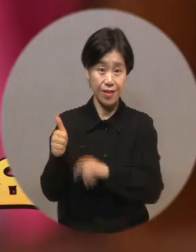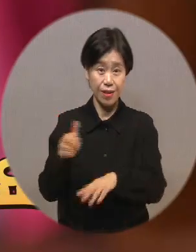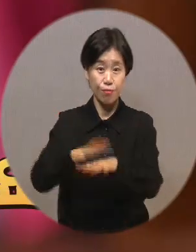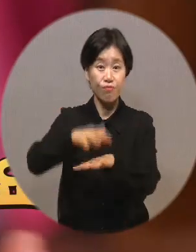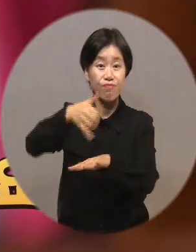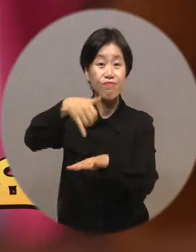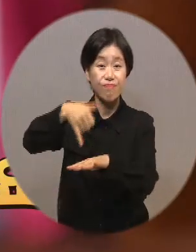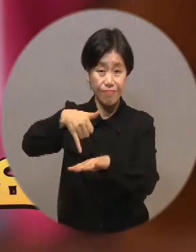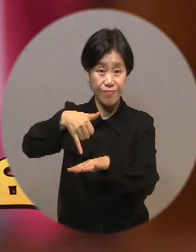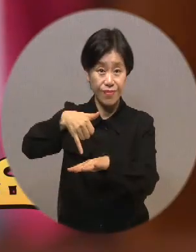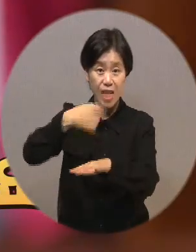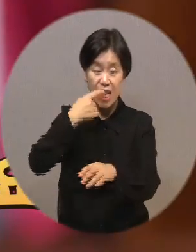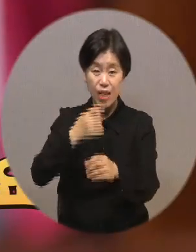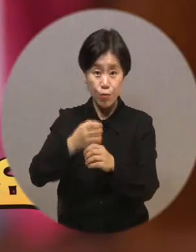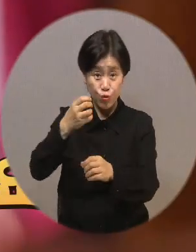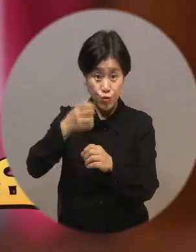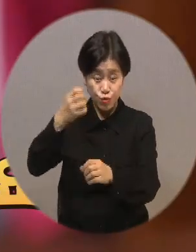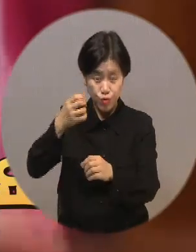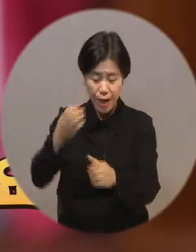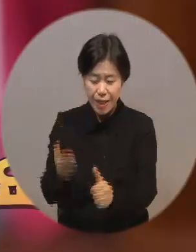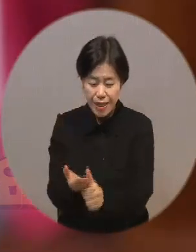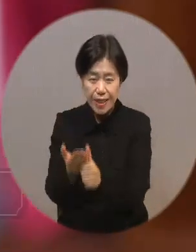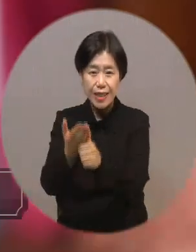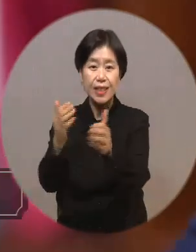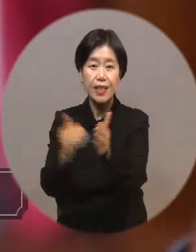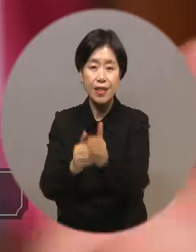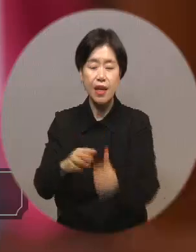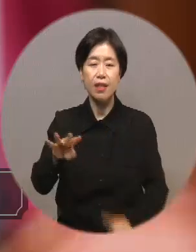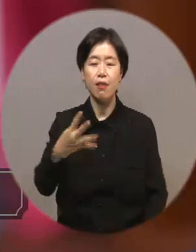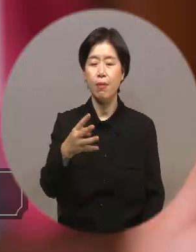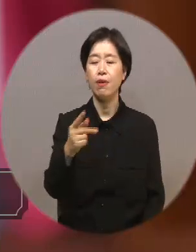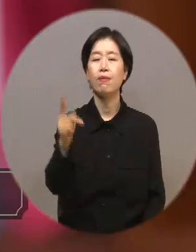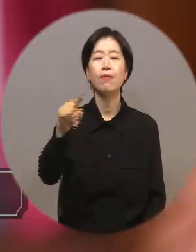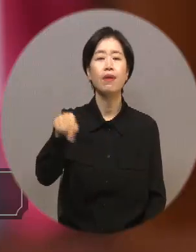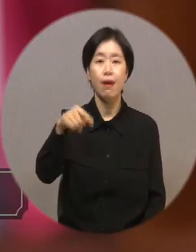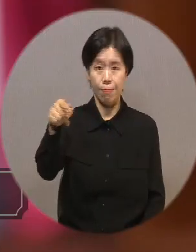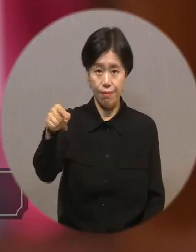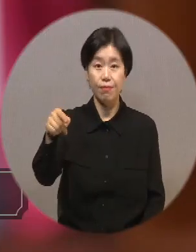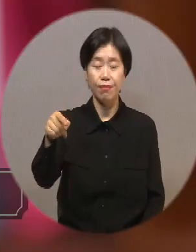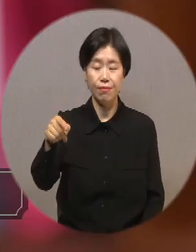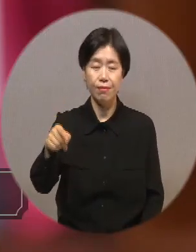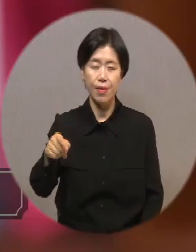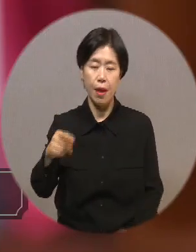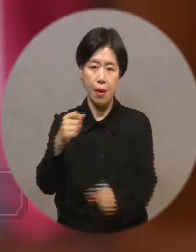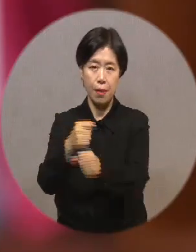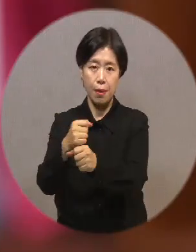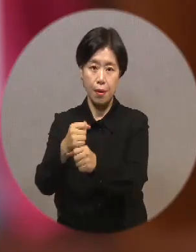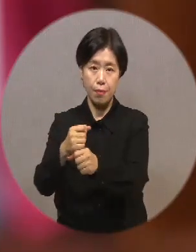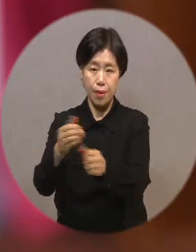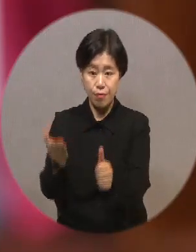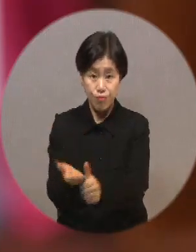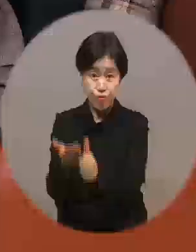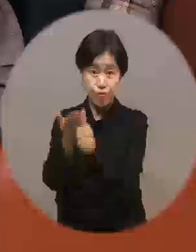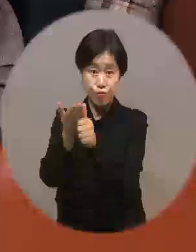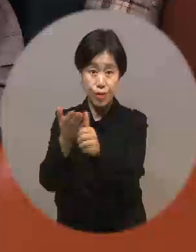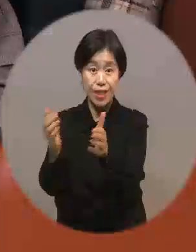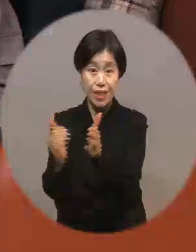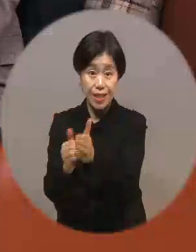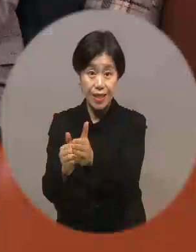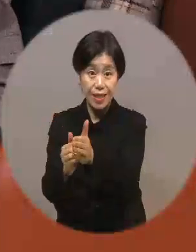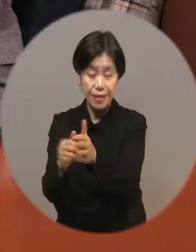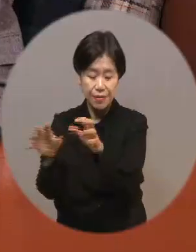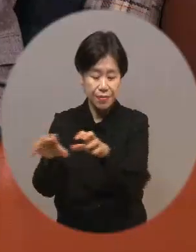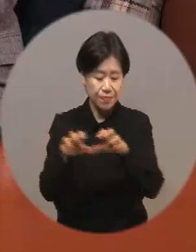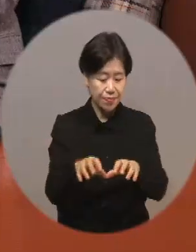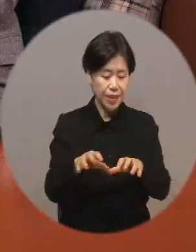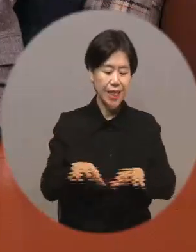400kg를 제가 담궜어요. 담궈가지고 3번에 나눠서 이렇게 발송을 했는데 그거 반응이 사업화되고. 너무 좋은 지금 안 거예요.